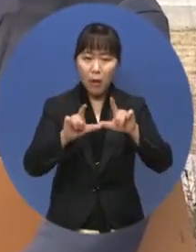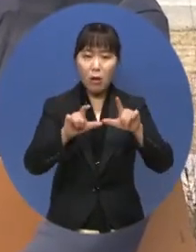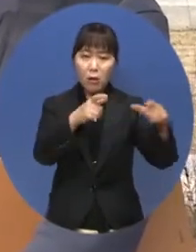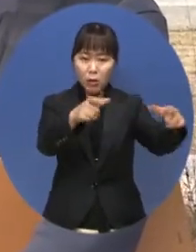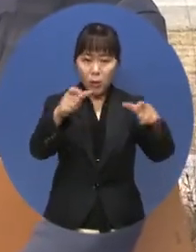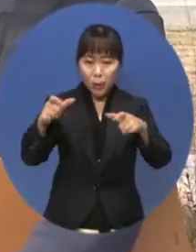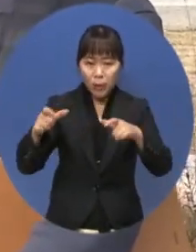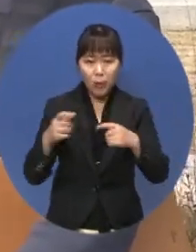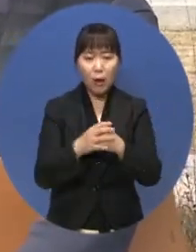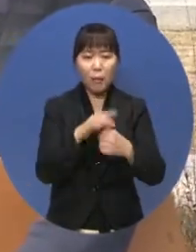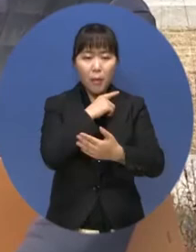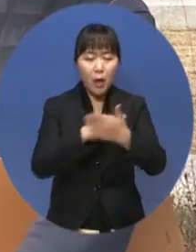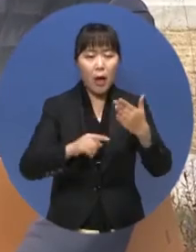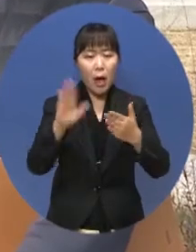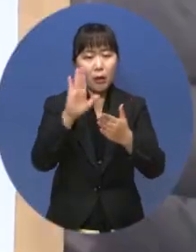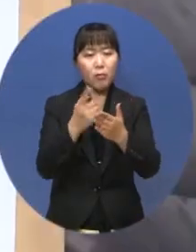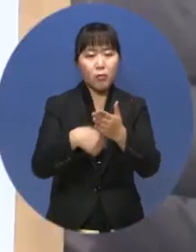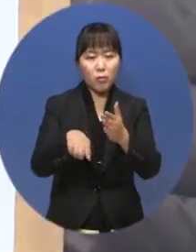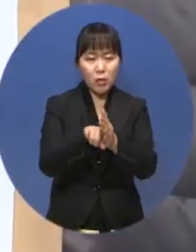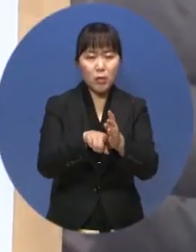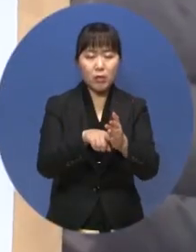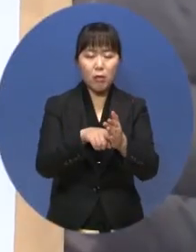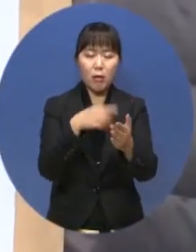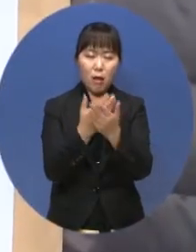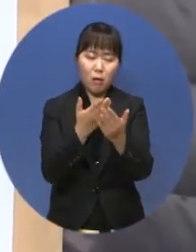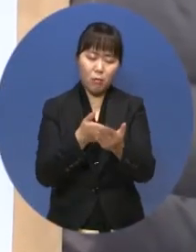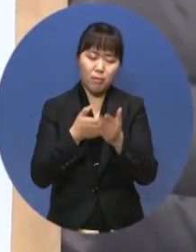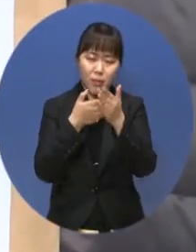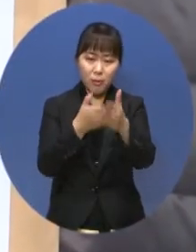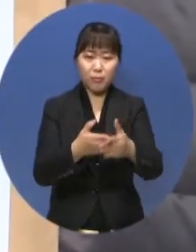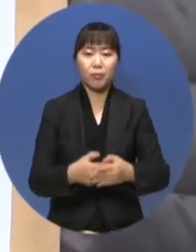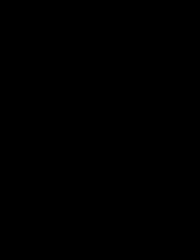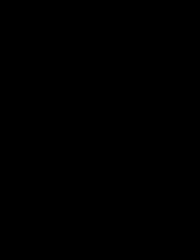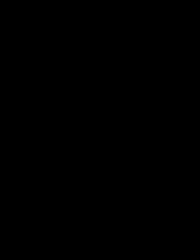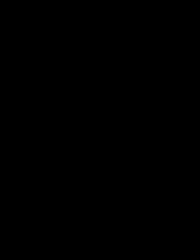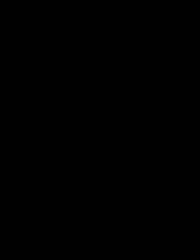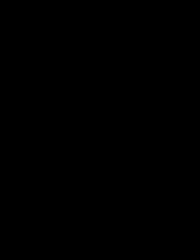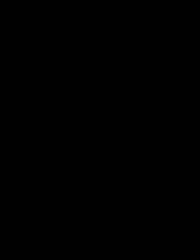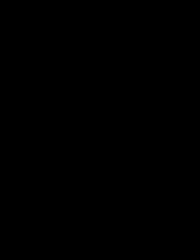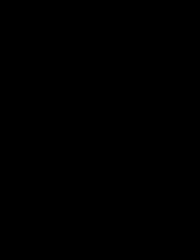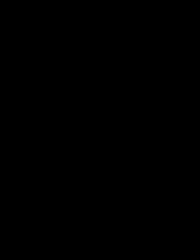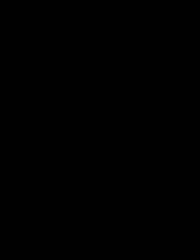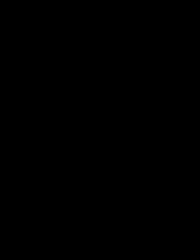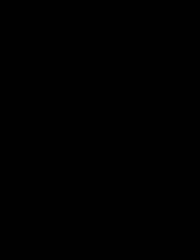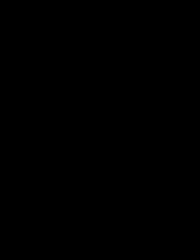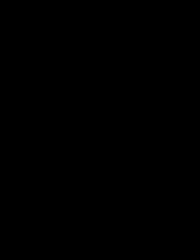불이익을 받지 않도록 해달라 고 강조했습니다 이모 60 더